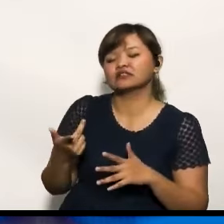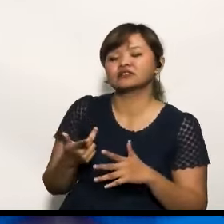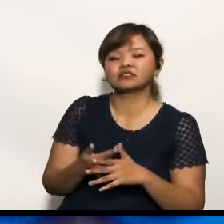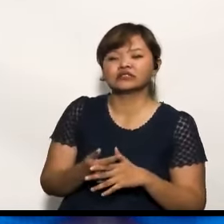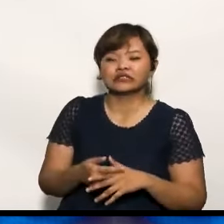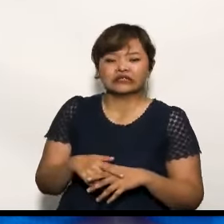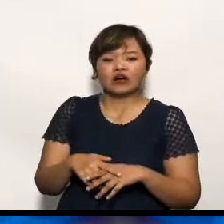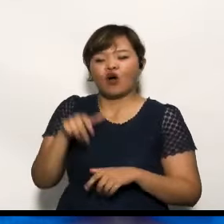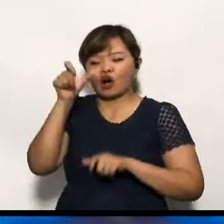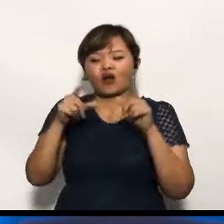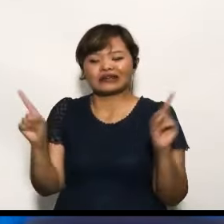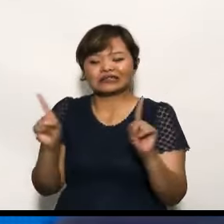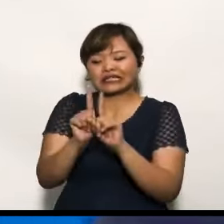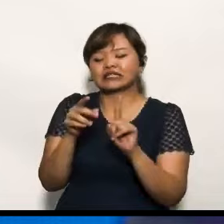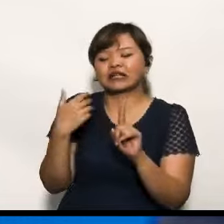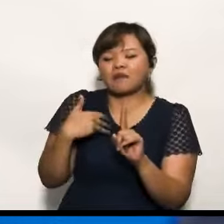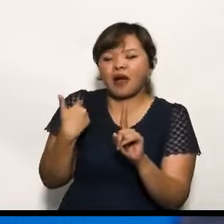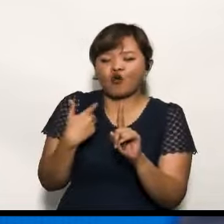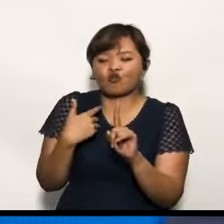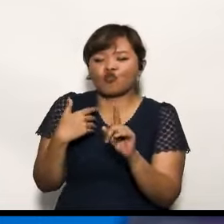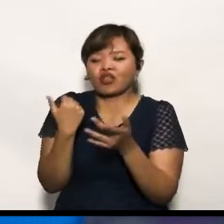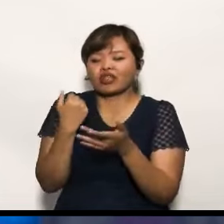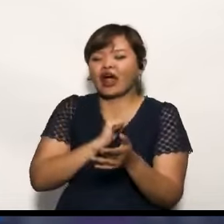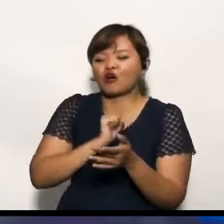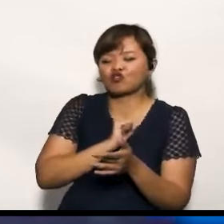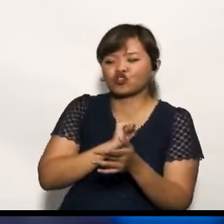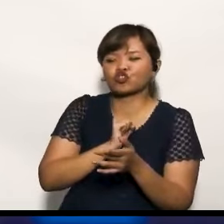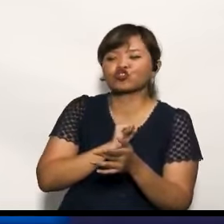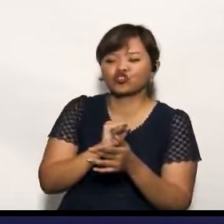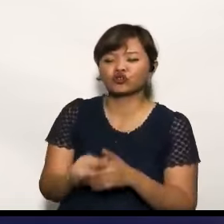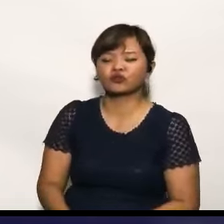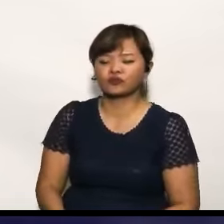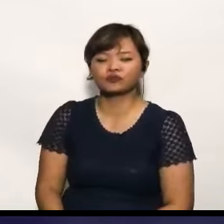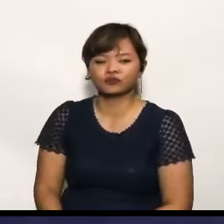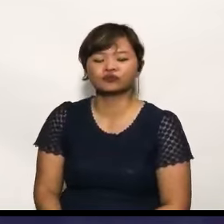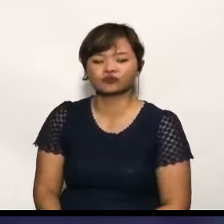no one wants to be close to you. Orang takut berada dekat saudara.